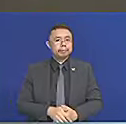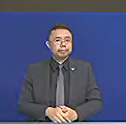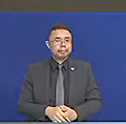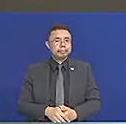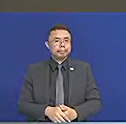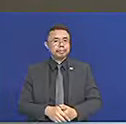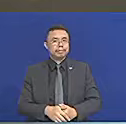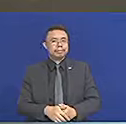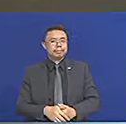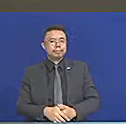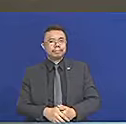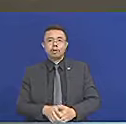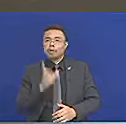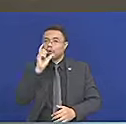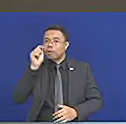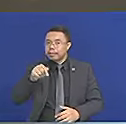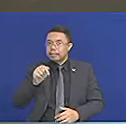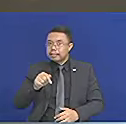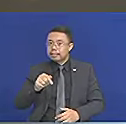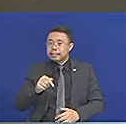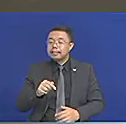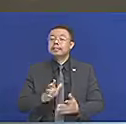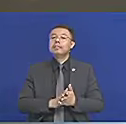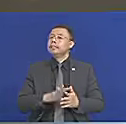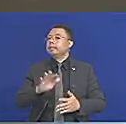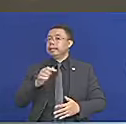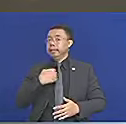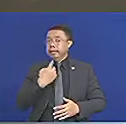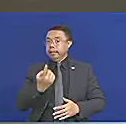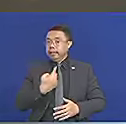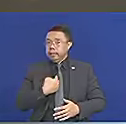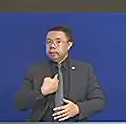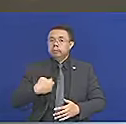Ya, makanya kita jangan